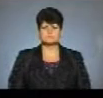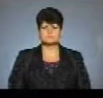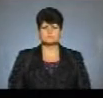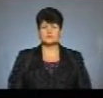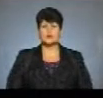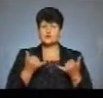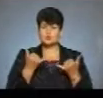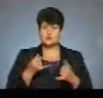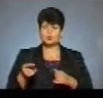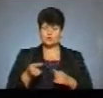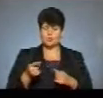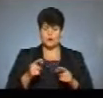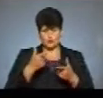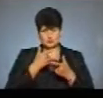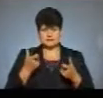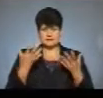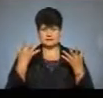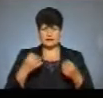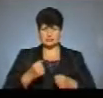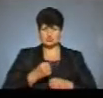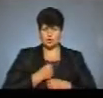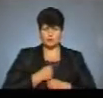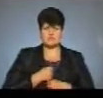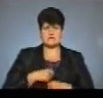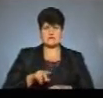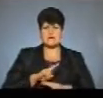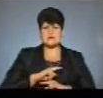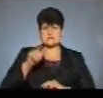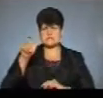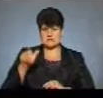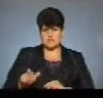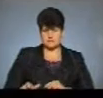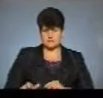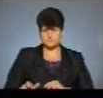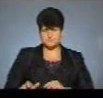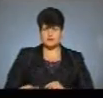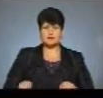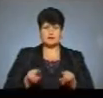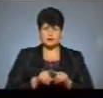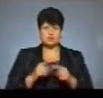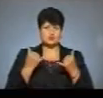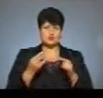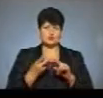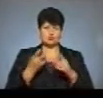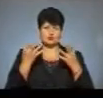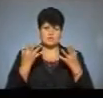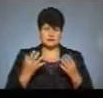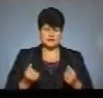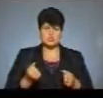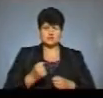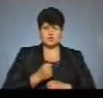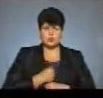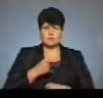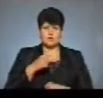Сьогодні в Тернополі оголосили день жалоби за загиблим, повідомила речниця міської ради Мар'яна Зварич. Також сьогодні другий день жалоби в Хоростківській